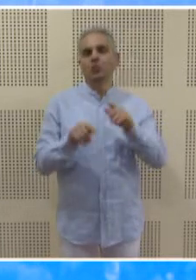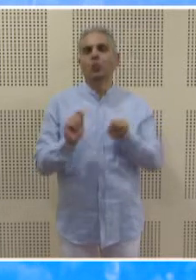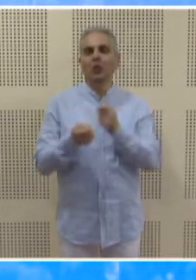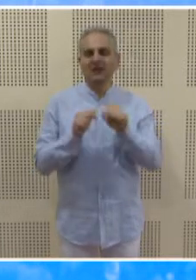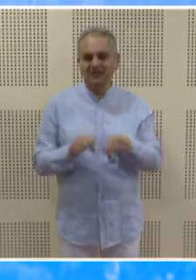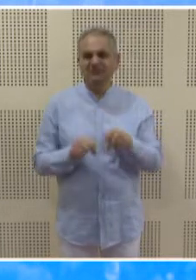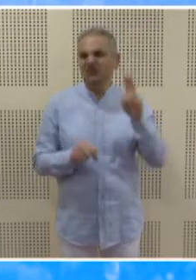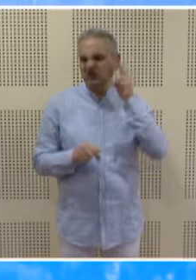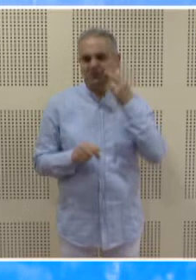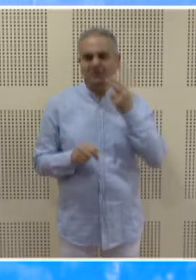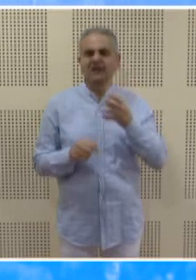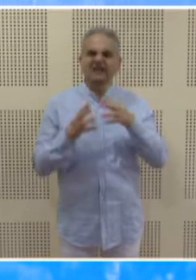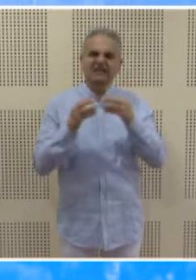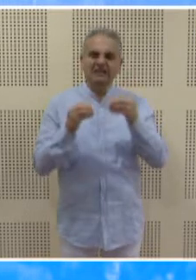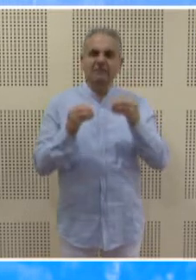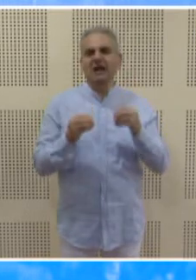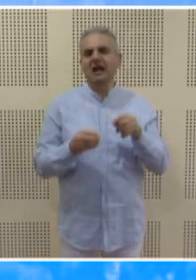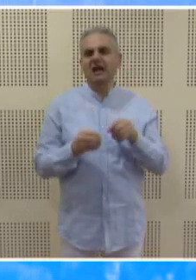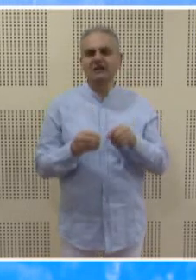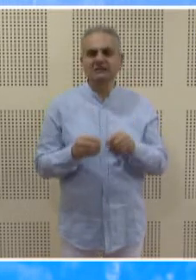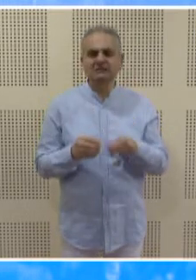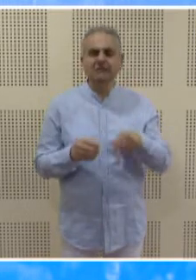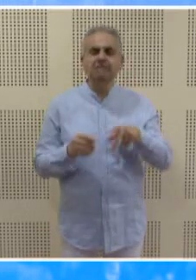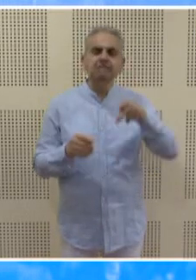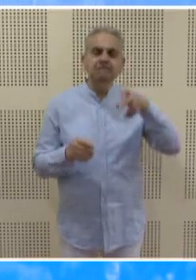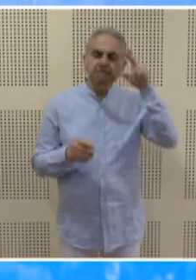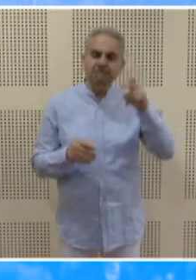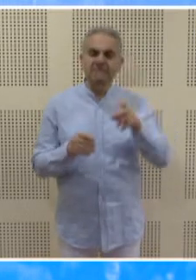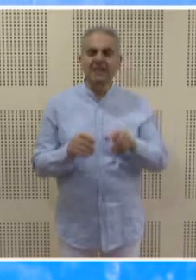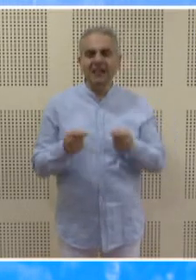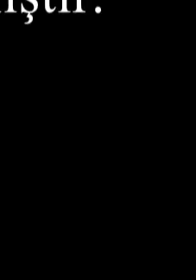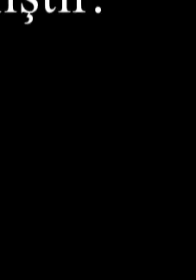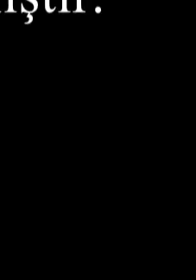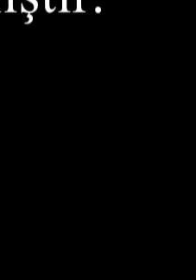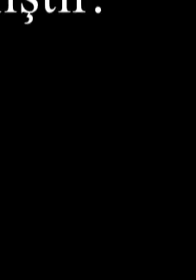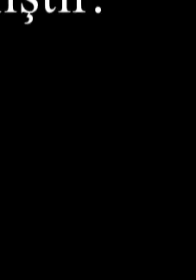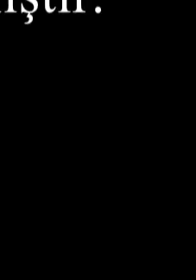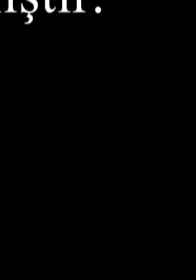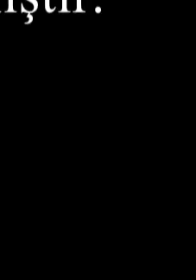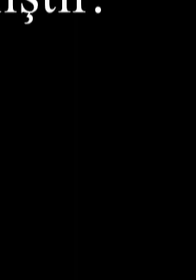İşitme kaybı bireyin eğitim ve iletişim performansını olumsuz yönde etkileyen bir durumdur.